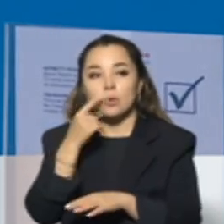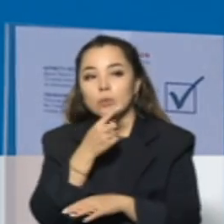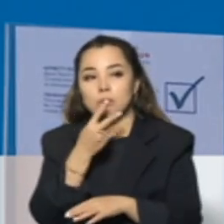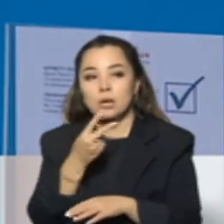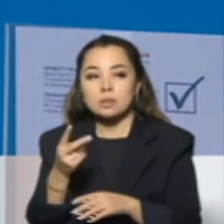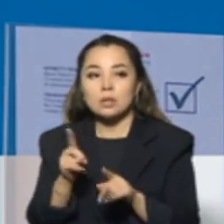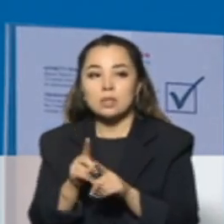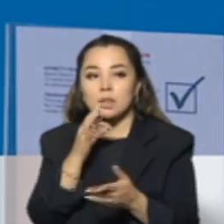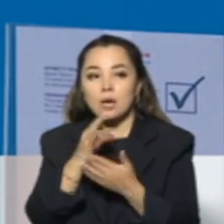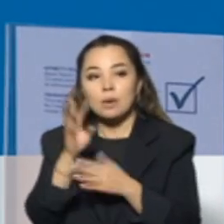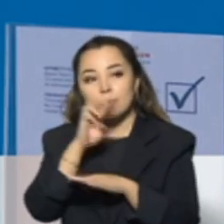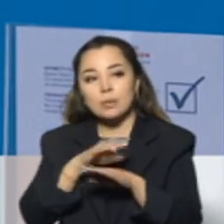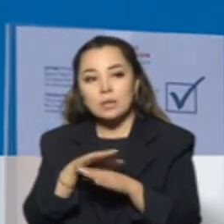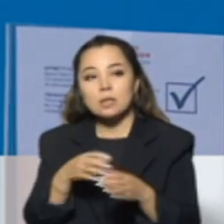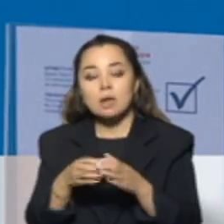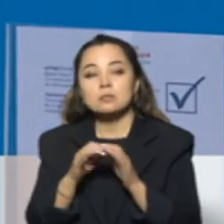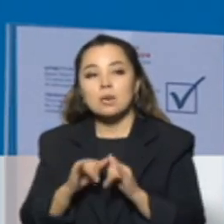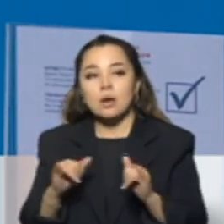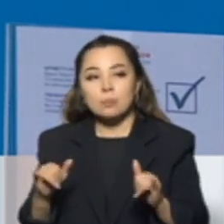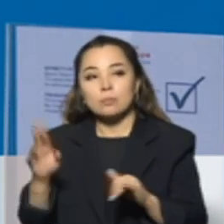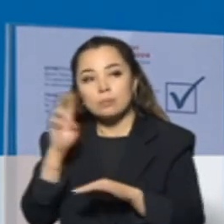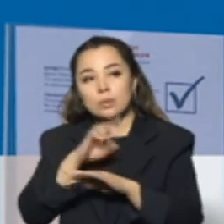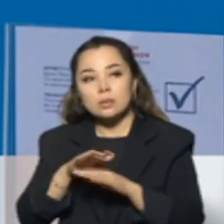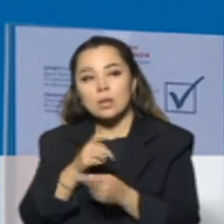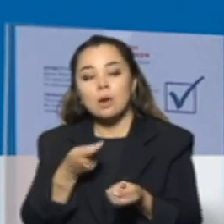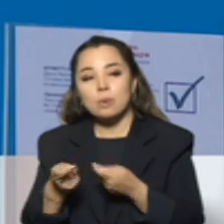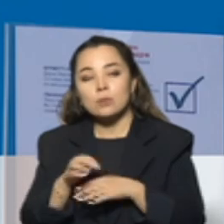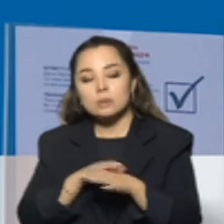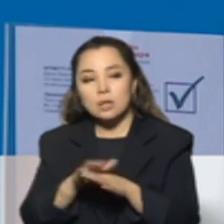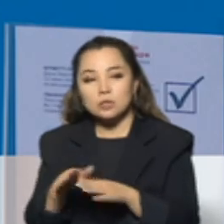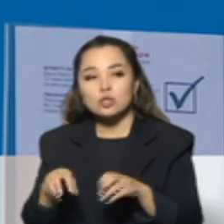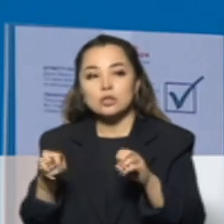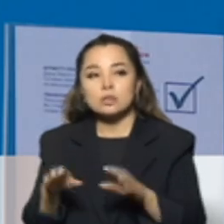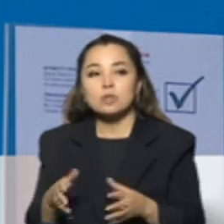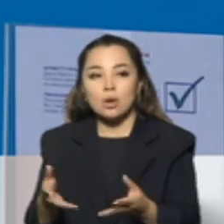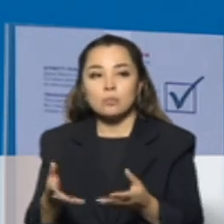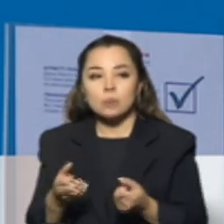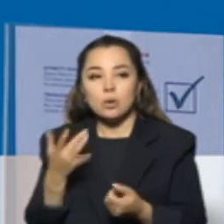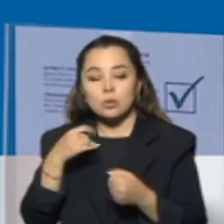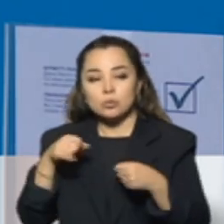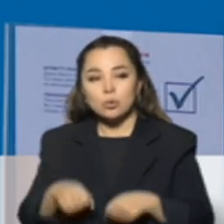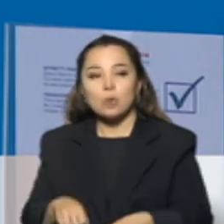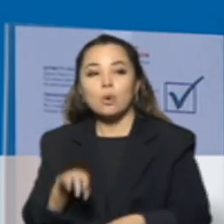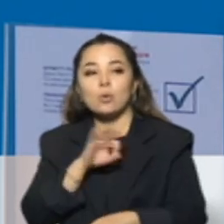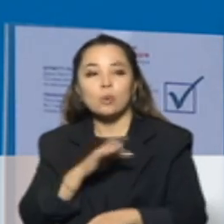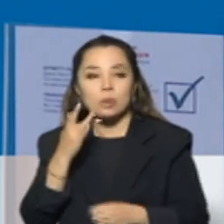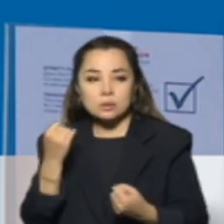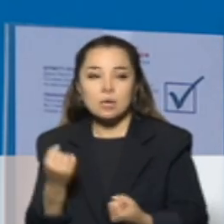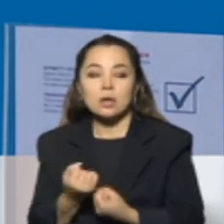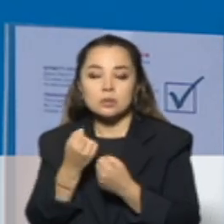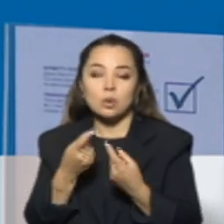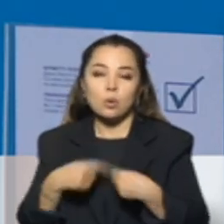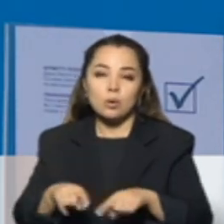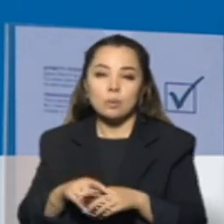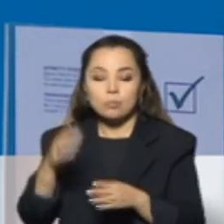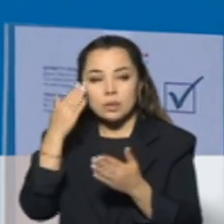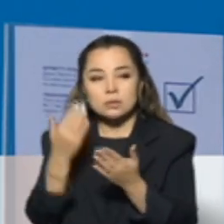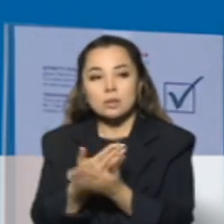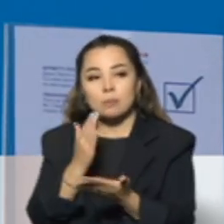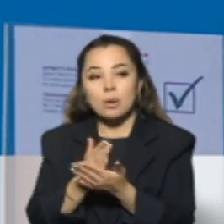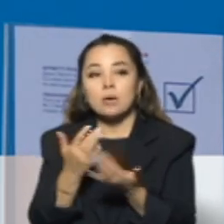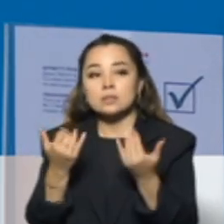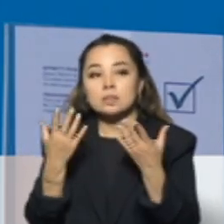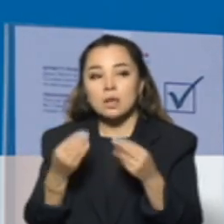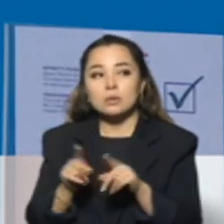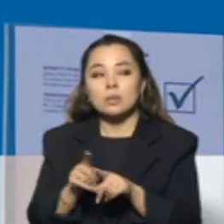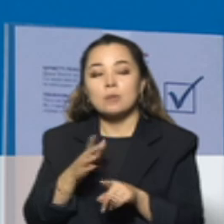білдіріп, мемлекеттің дамуына, мемлекеттік басқаруға, шешімдер қабылдауға өз құқығын қолдана отырып, қоғам болып өзінің пікірін білдіріп отырады. Қазіргі